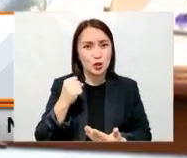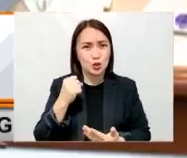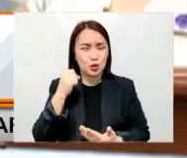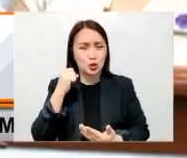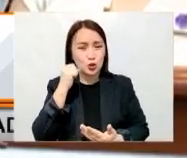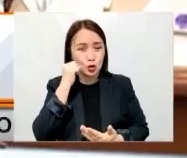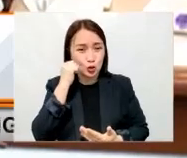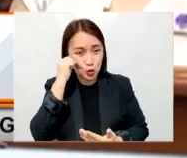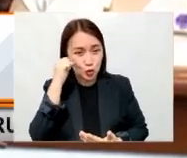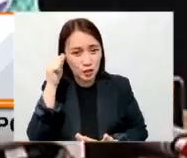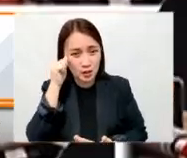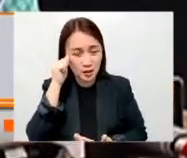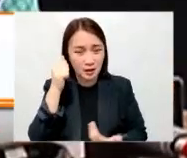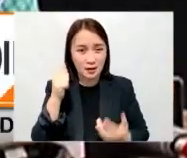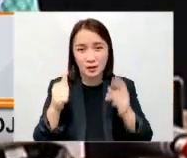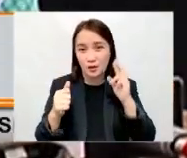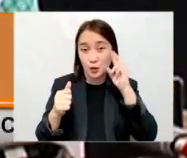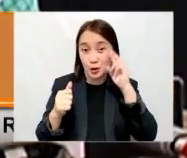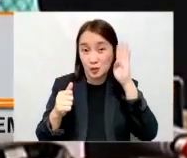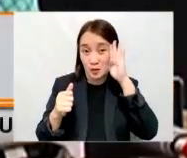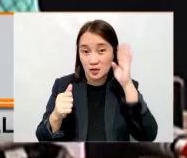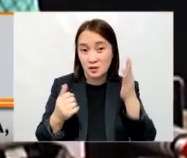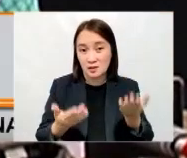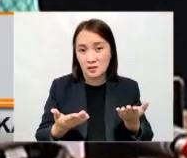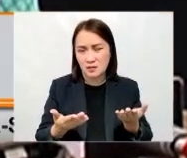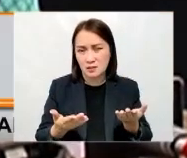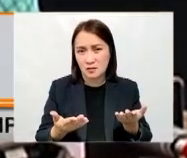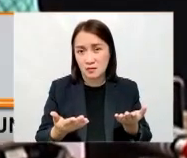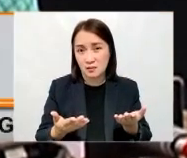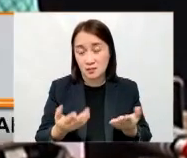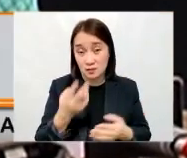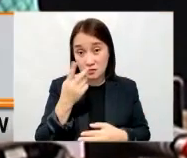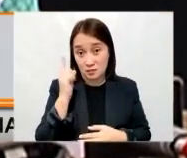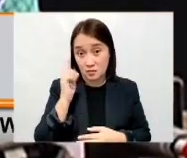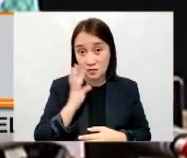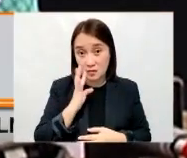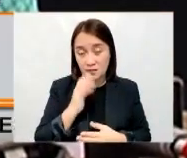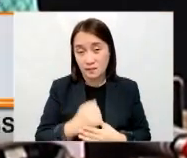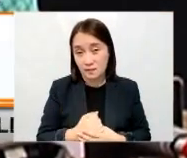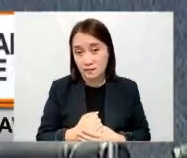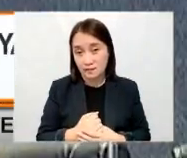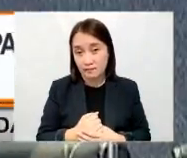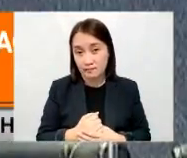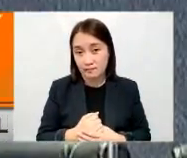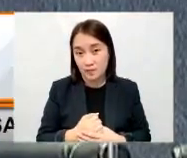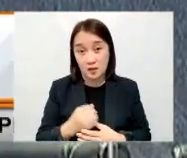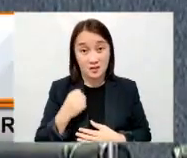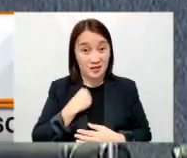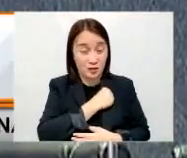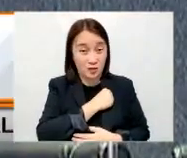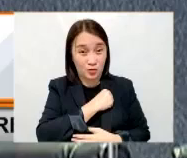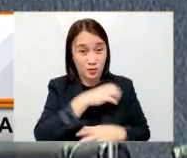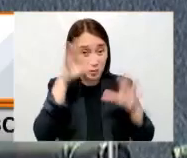Robin Padilla. Hindi ko naman nakitaan si Senator Migs na may kakulangan siya. Wala